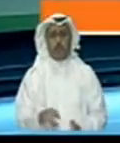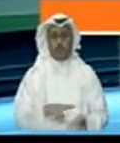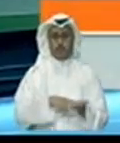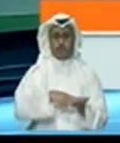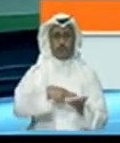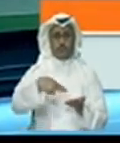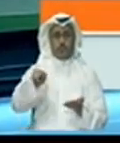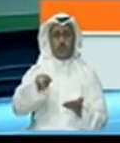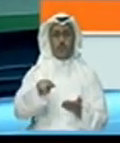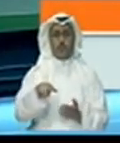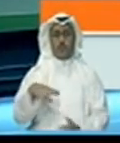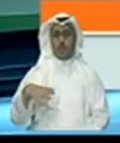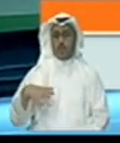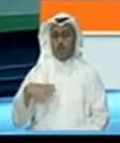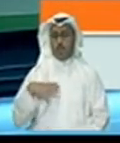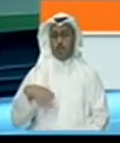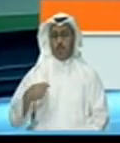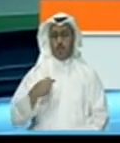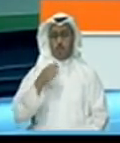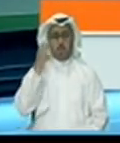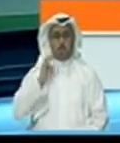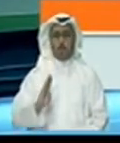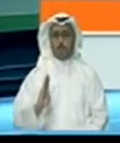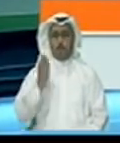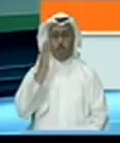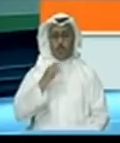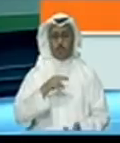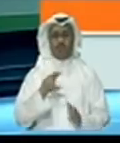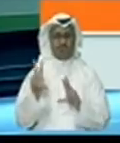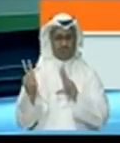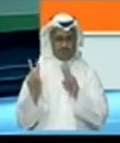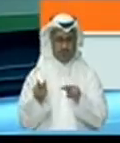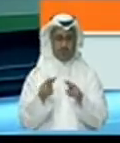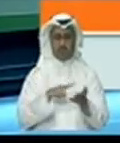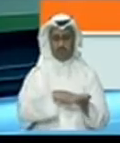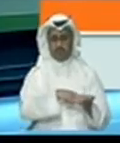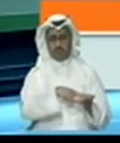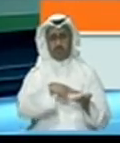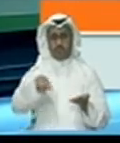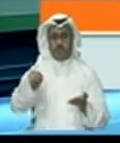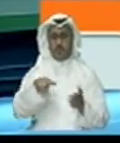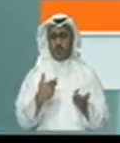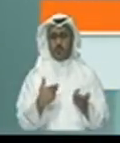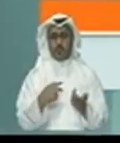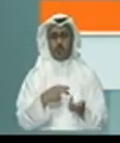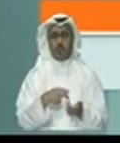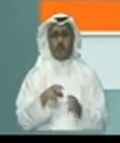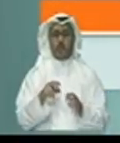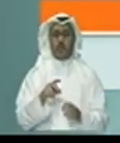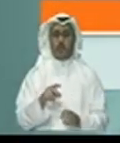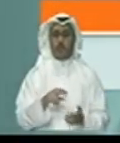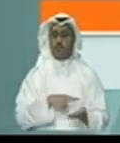بعث صاحب السمو الملكي الأمير محمد بن سلمان بن عبد العزيز آل سعود ولي العهد نائب رئيس مجلس الوزراء وزير الدفاع